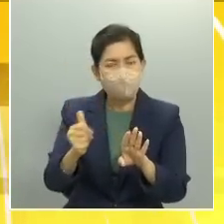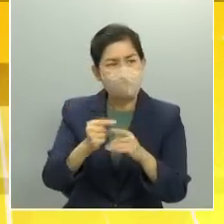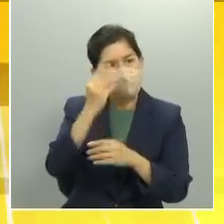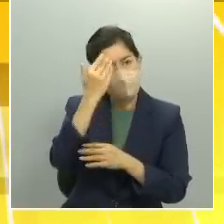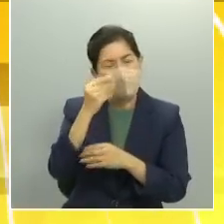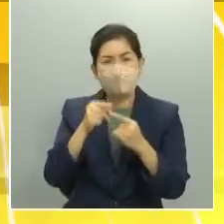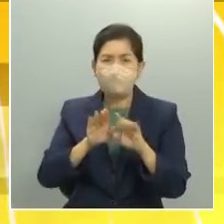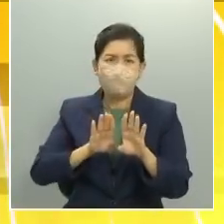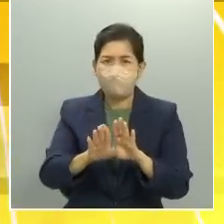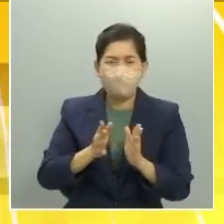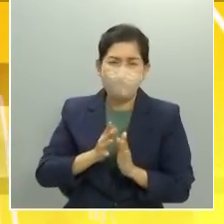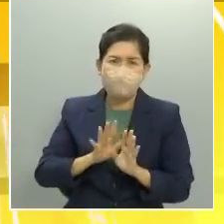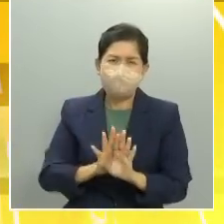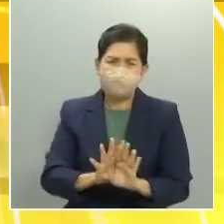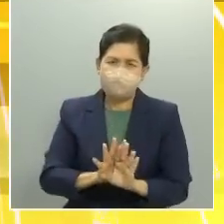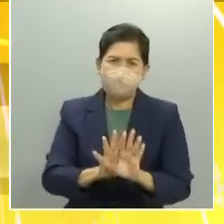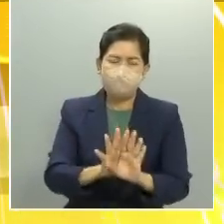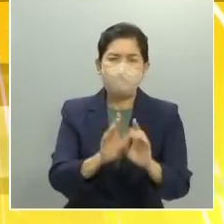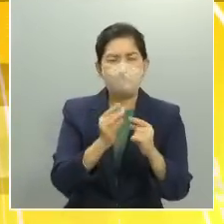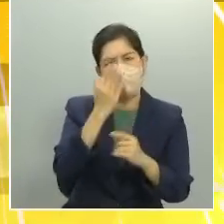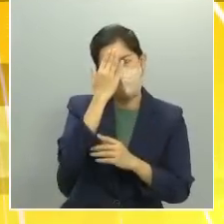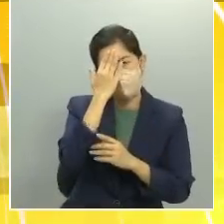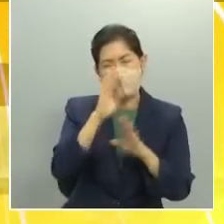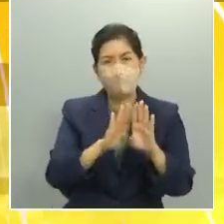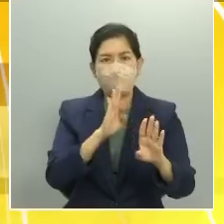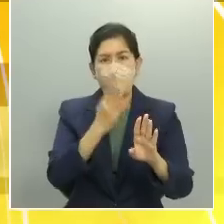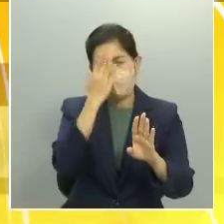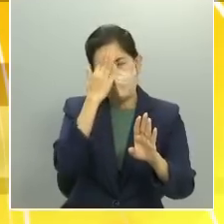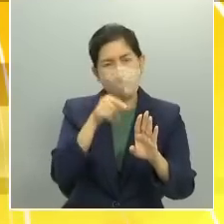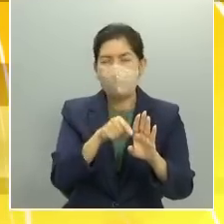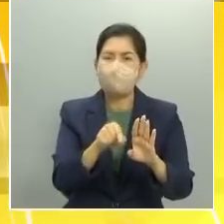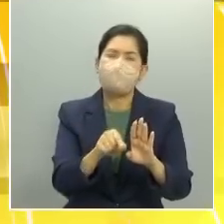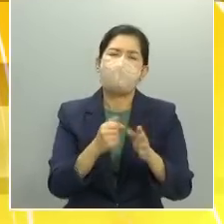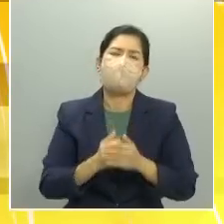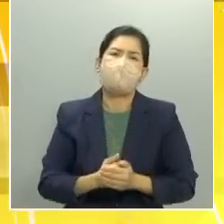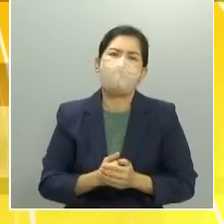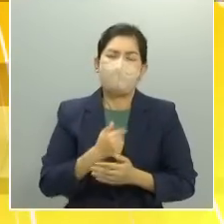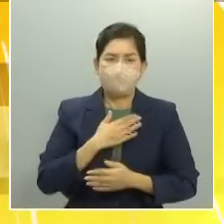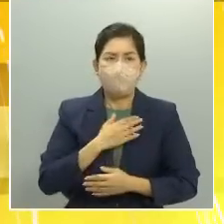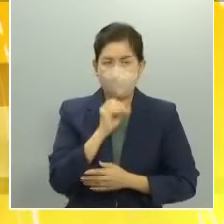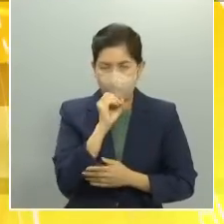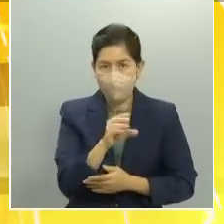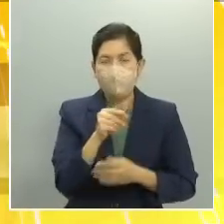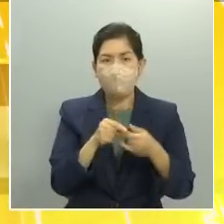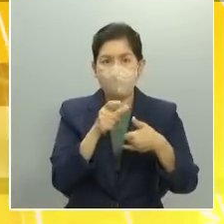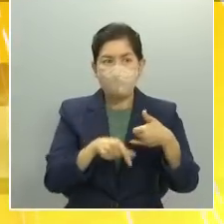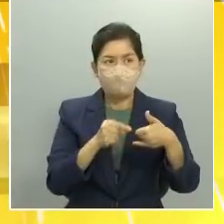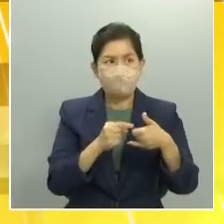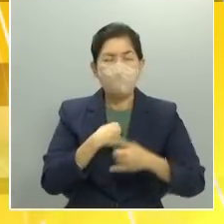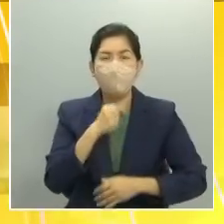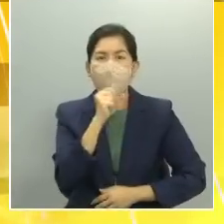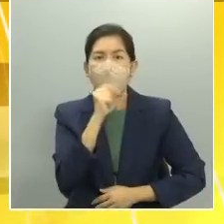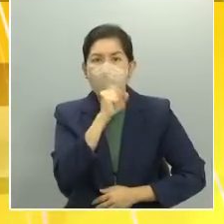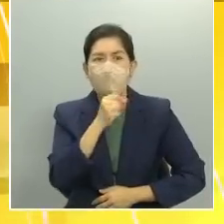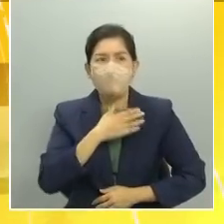ที่ประตูหลังกาดไม่อยู่หรือเกิดอะไรขึ้นกันแน่ และเจ้าตัวบอกทุกครั้งที่เขาไปร้องที่ผับแห่งนี้เนี่ยเนื่องจากเพดานมันต่ำจะรู้สึกอึดอัด